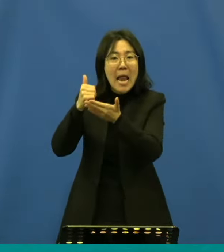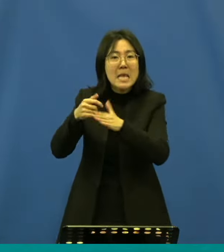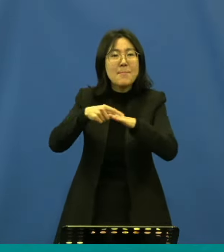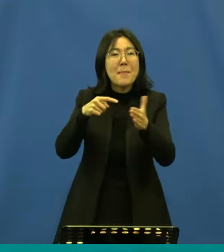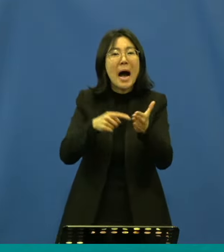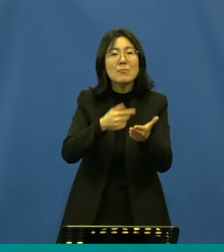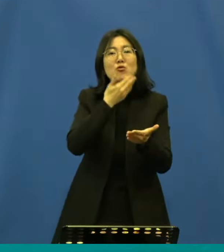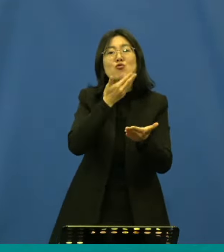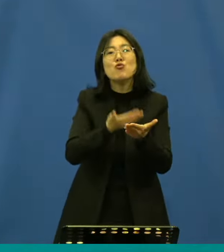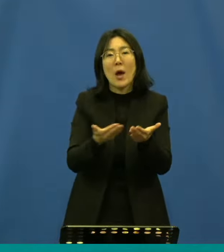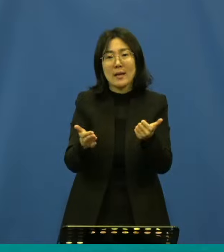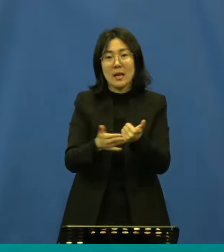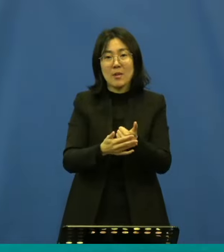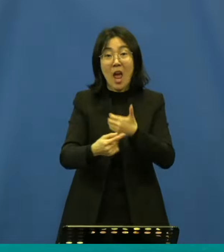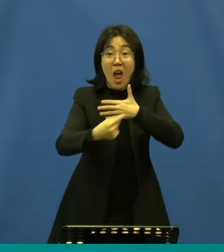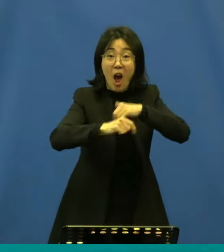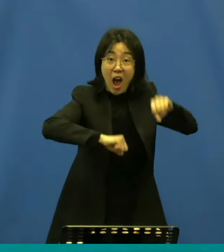아마 그는